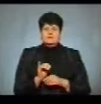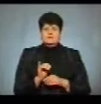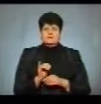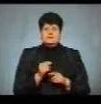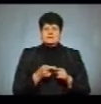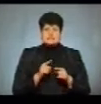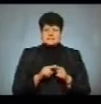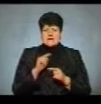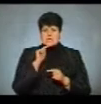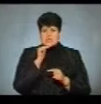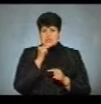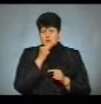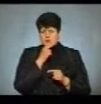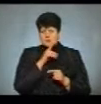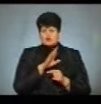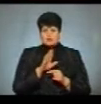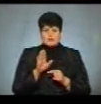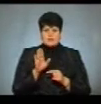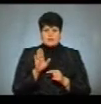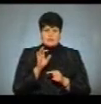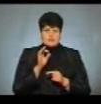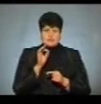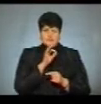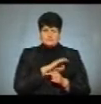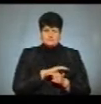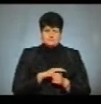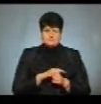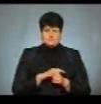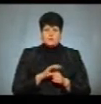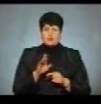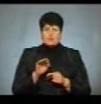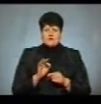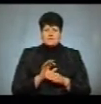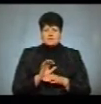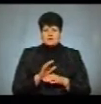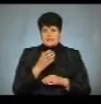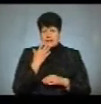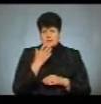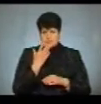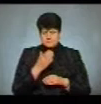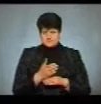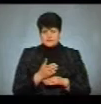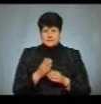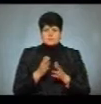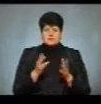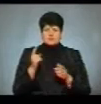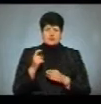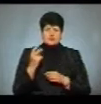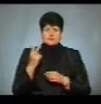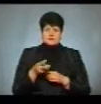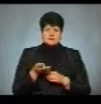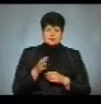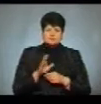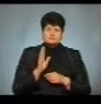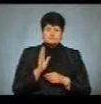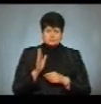врешті-решт це економічно не доцільна технологія сьогодні по виробництву тепла. Більше 120 об'єктів